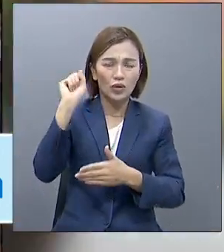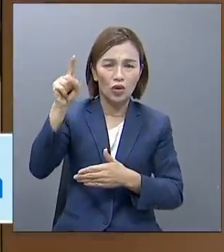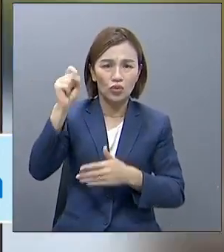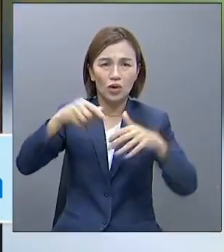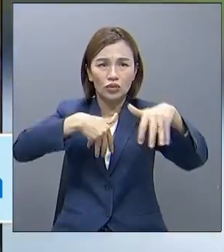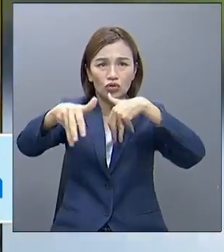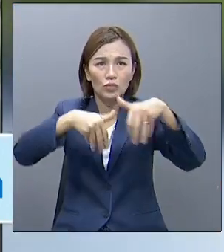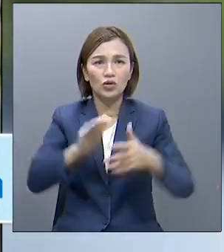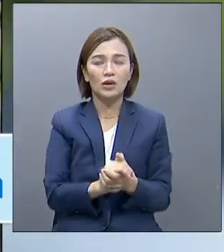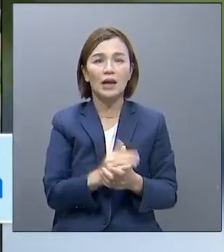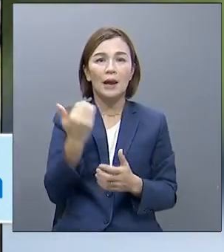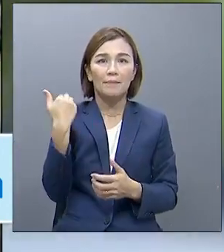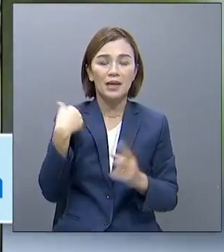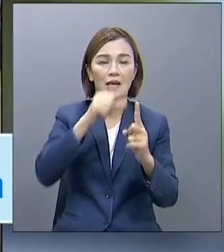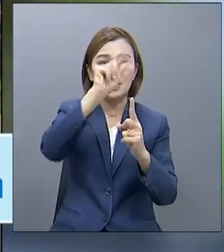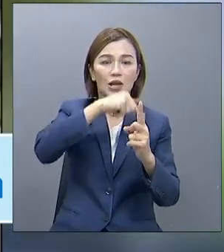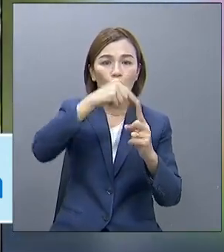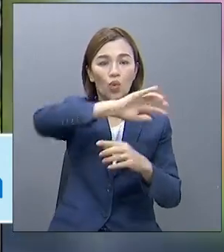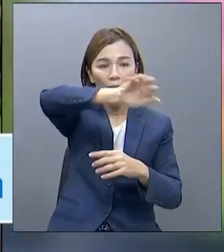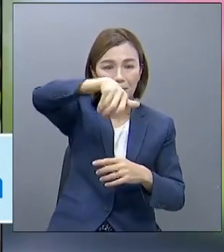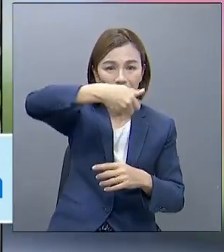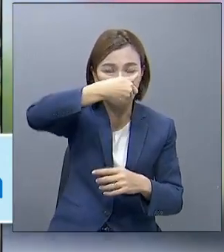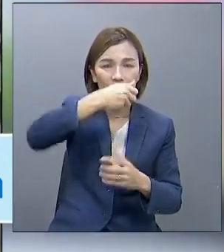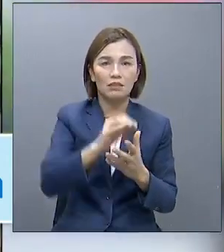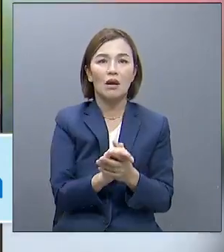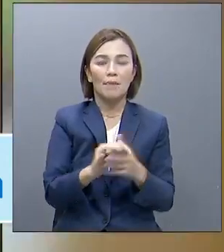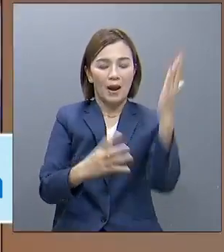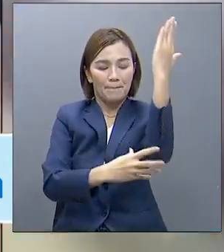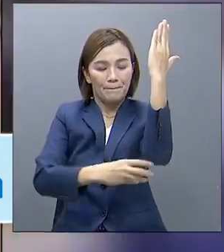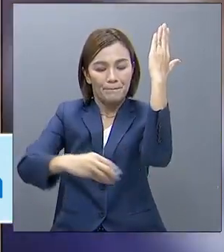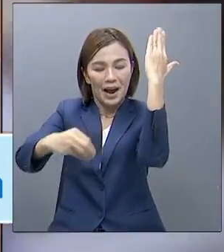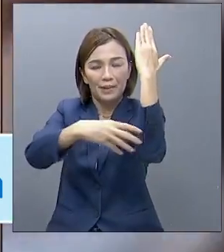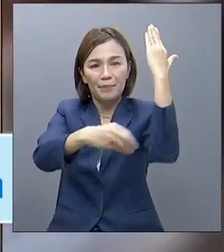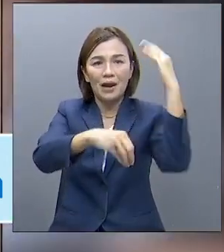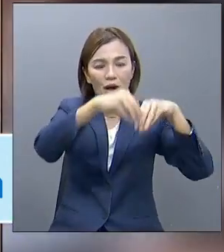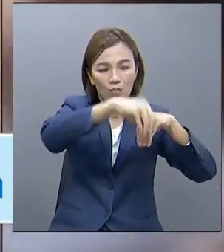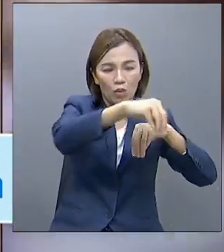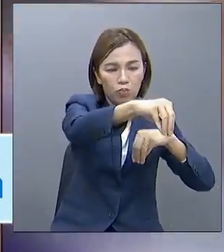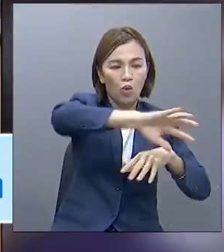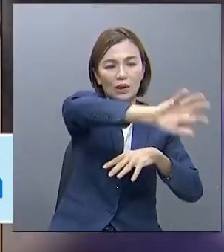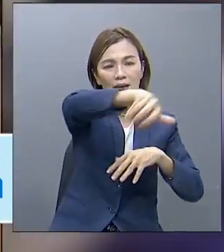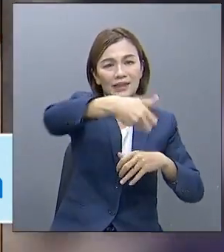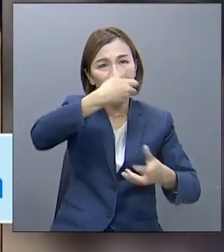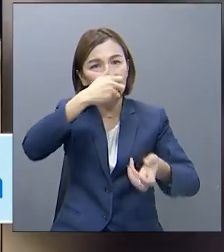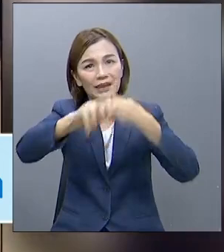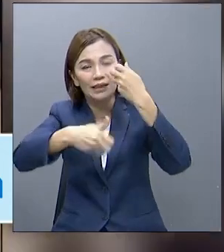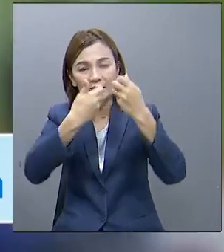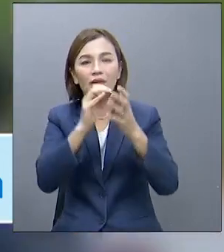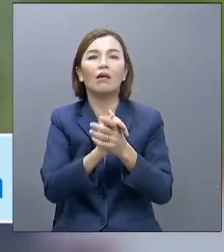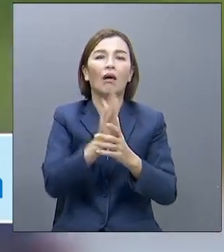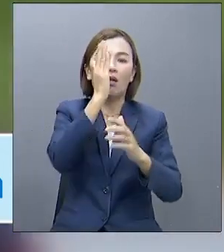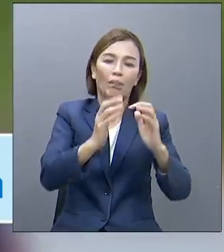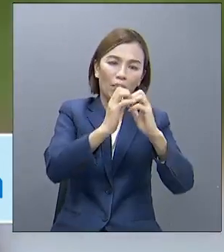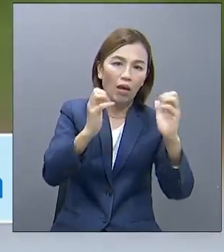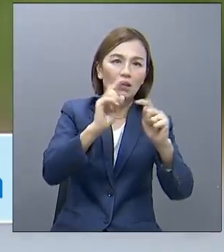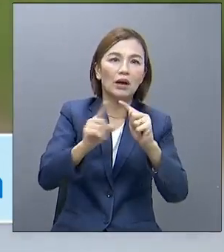ล้วก็หักกินต้นกล้วยต้นมันสำปะหลังพร้อมกับโค่นเสาไฟฟ้าของชาวสวนแล้วก็รั้วบ้านของชาวสวนด้วยนี่ก็เป็นภ